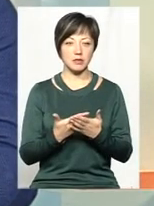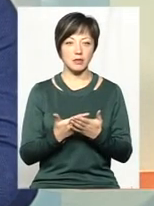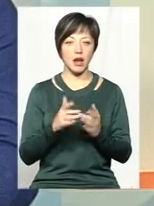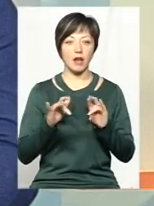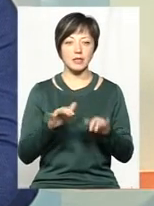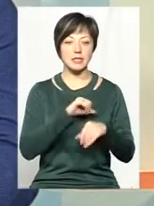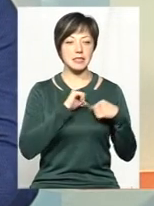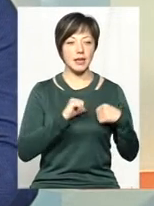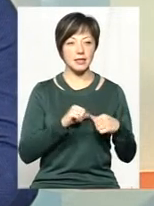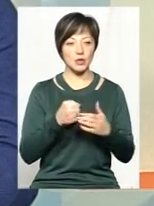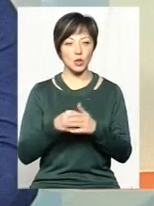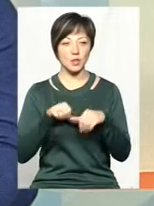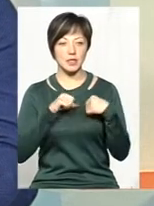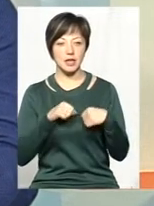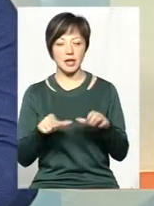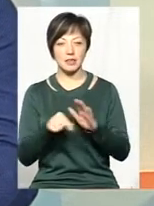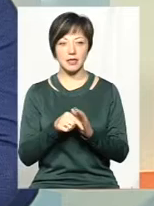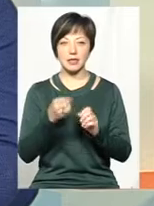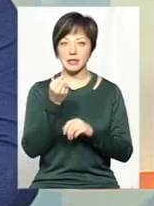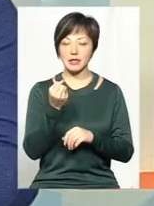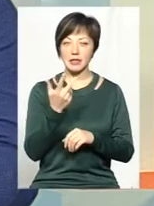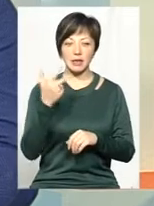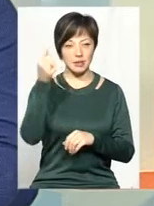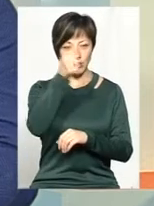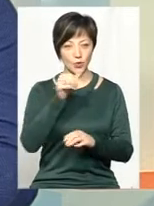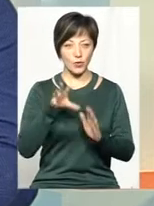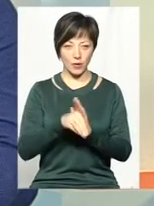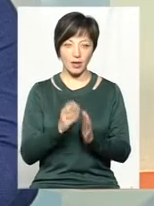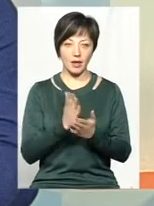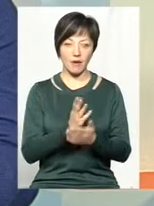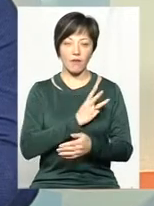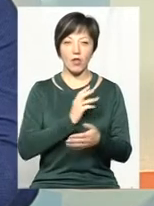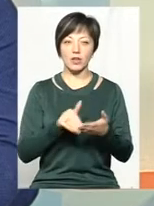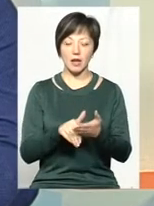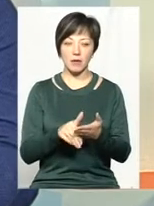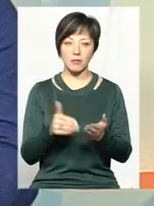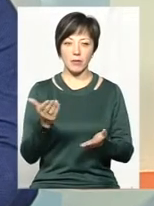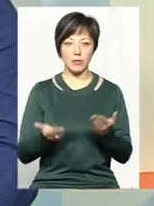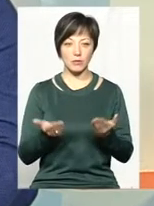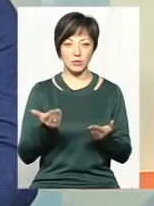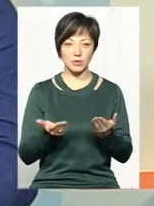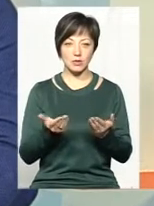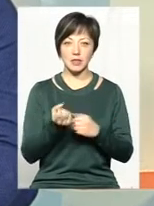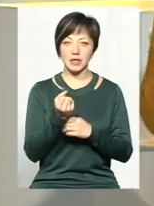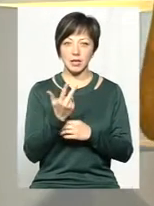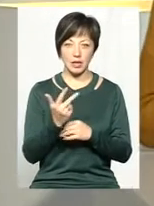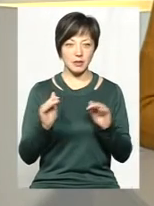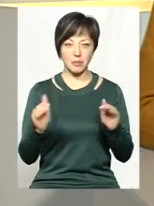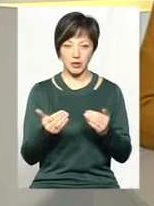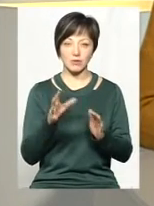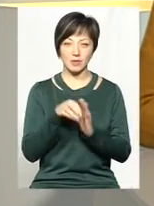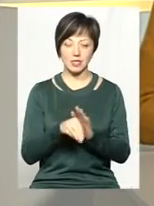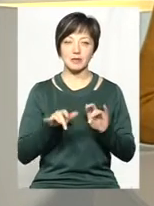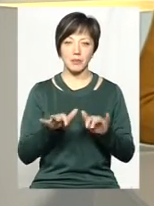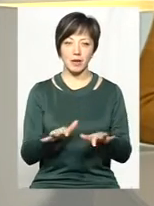акції «Серце до серця» я вже 13 років, то є волонтером, а мабуть… То 13 щонайменше ви вже у